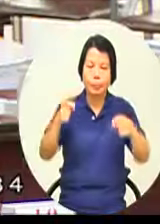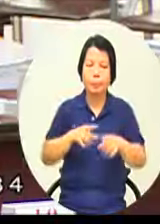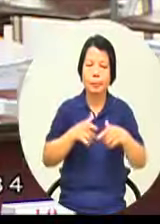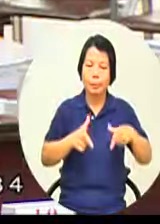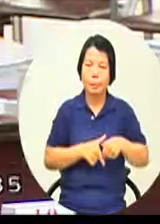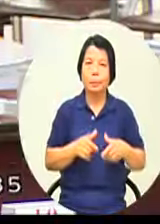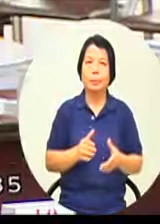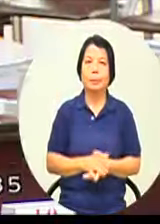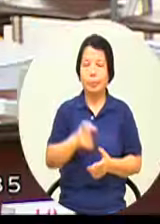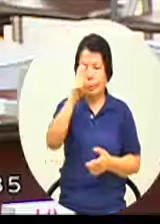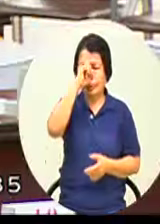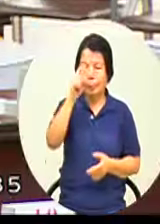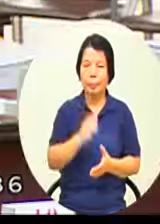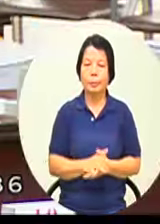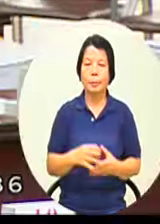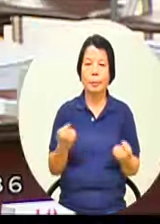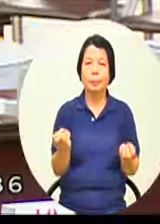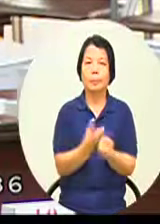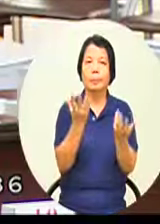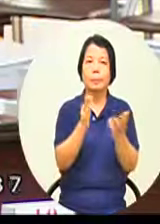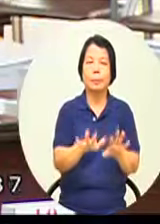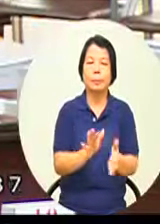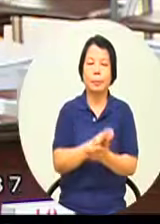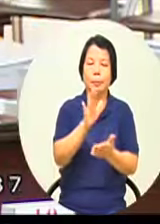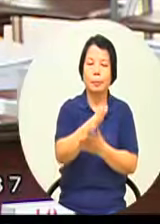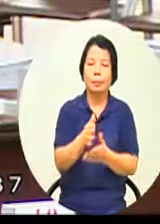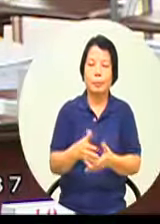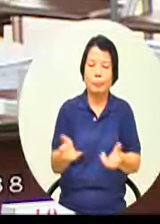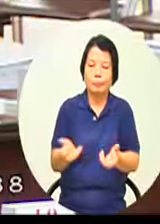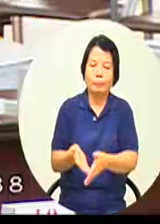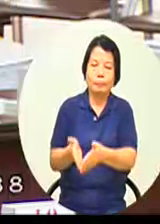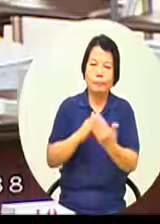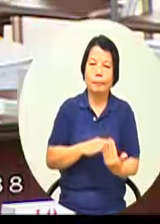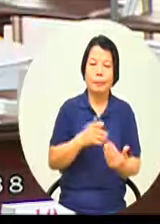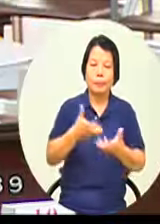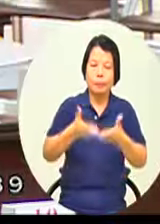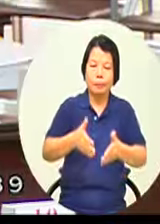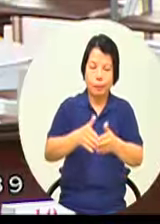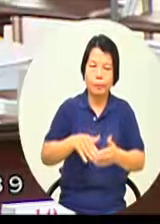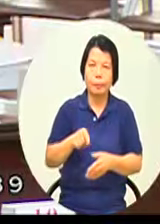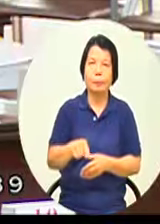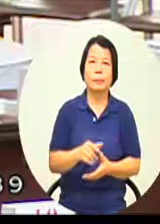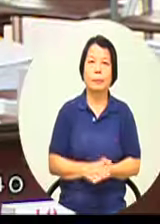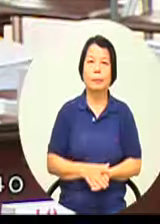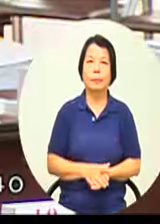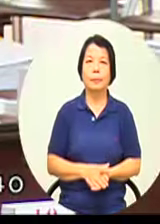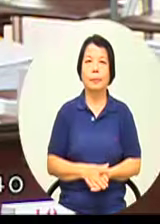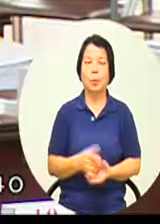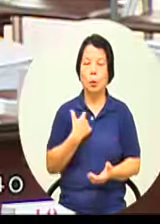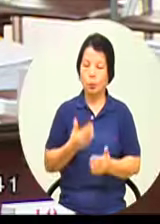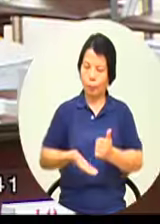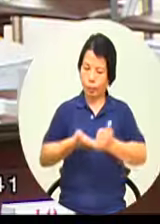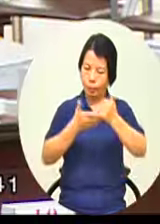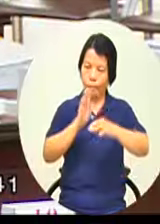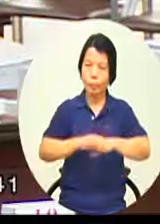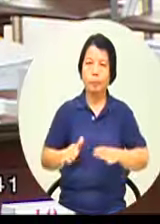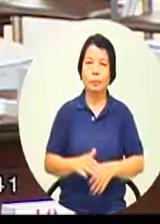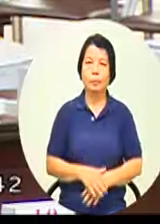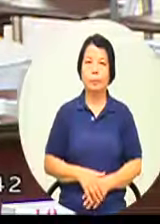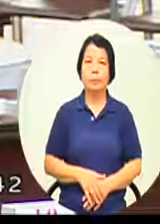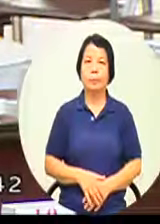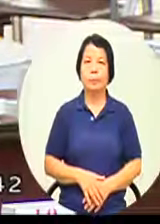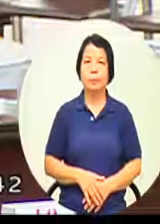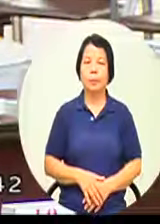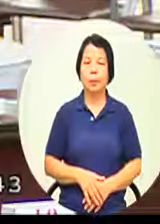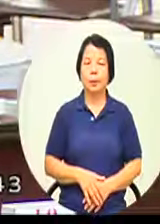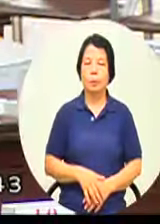呢，你把这个灾后的这个复建的工作啊，列入最大的重点，这本色的会得恁肯定。我嘛感觉足